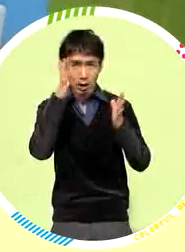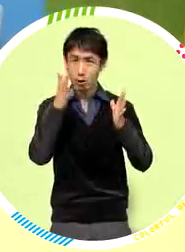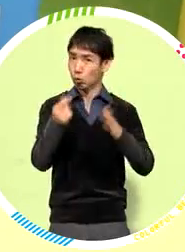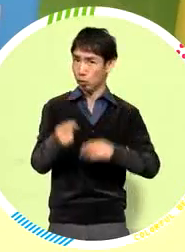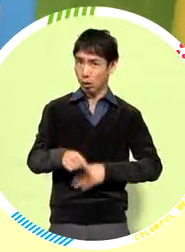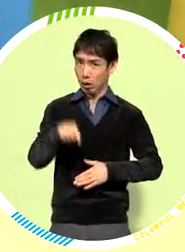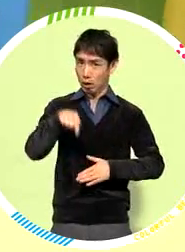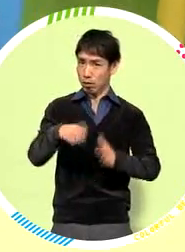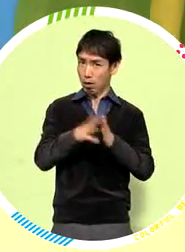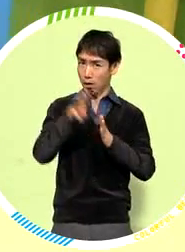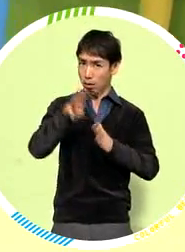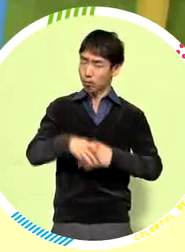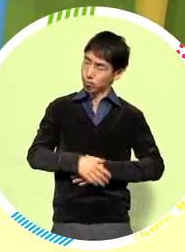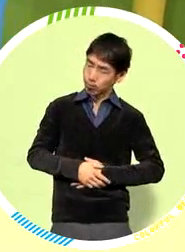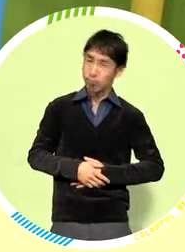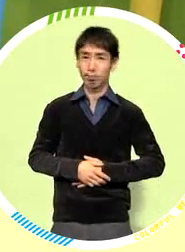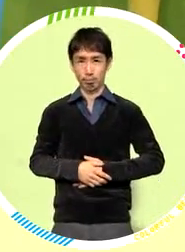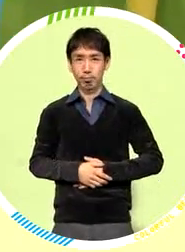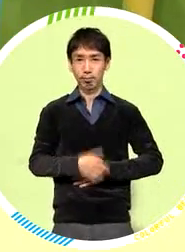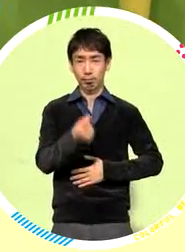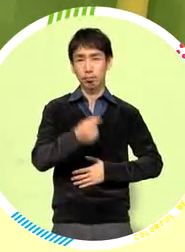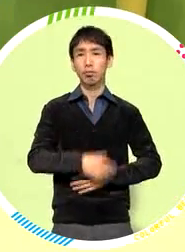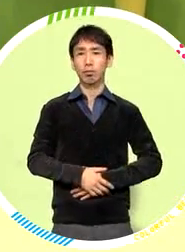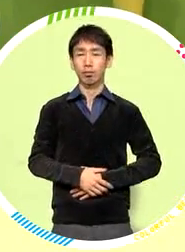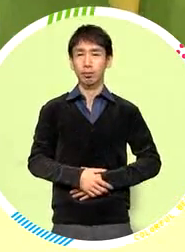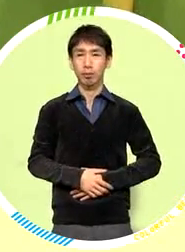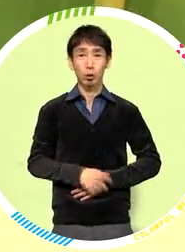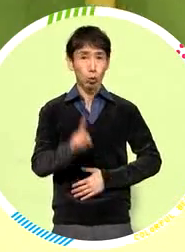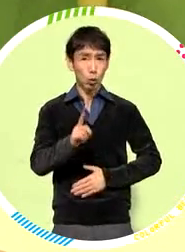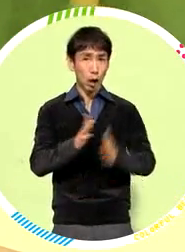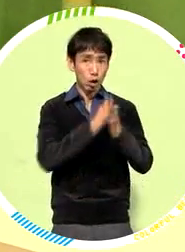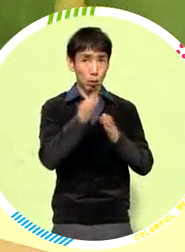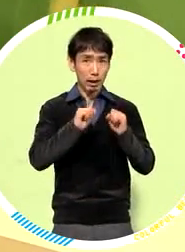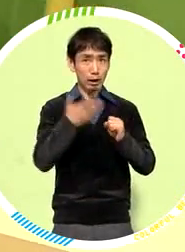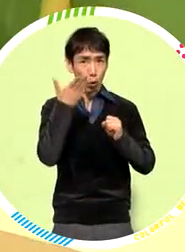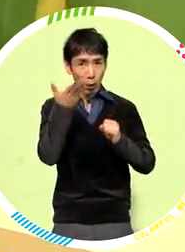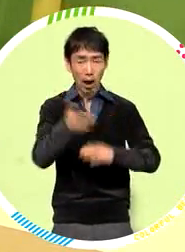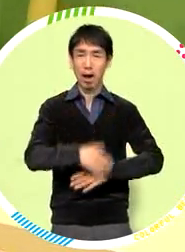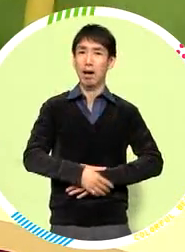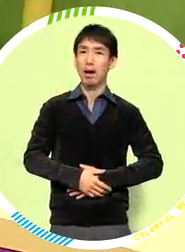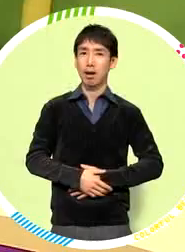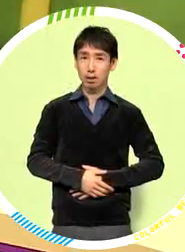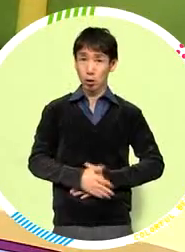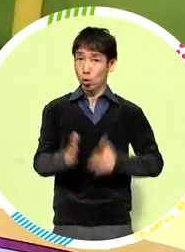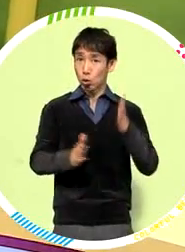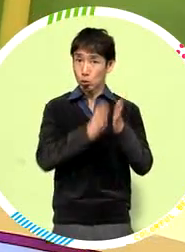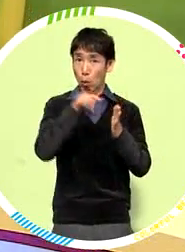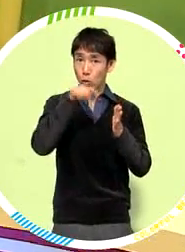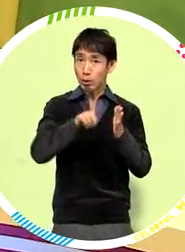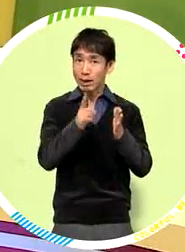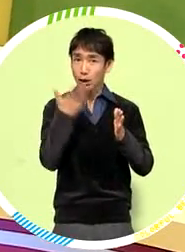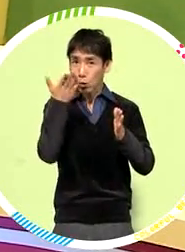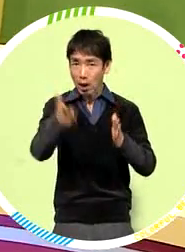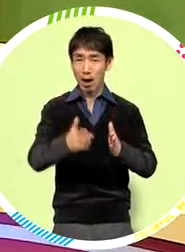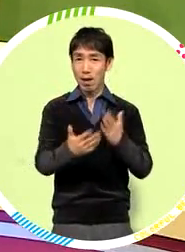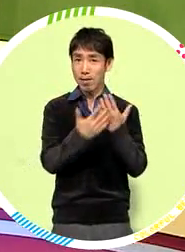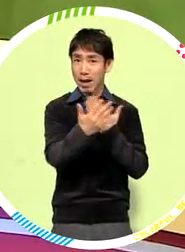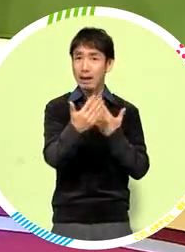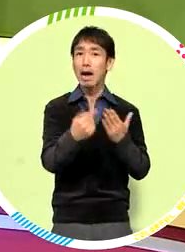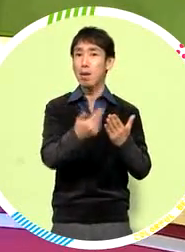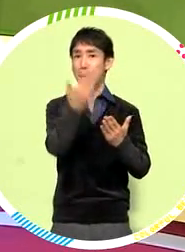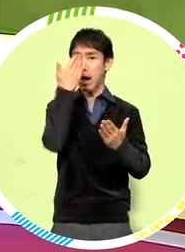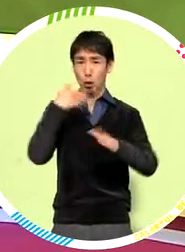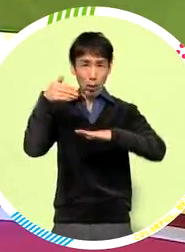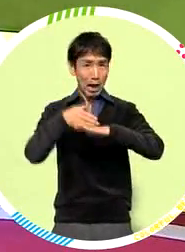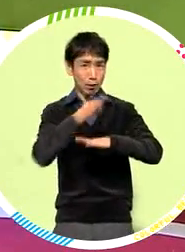確かに国体というとね、ウィンタースポーツのイメージないかもしれないんですが、さあ、どんなスポーツが行われるのか、そのスポーツは何なのか、大会前の練習を